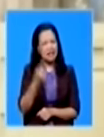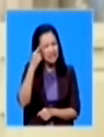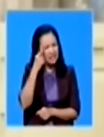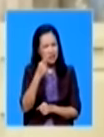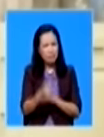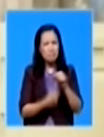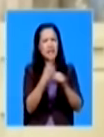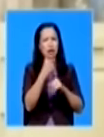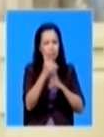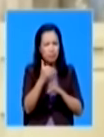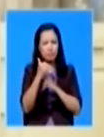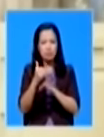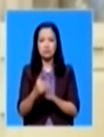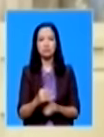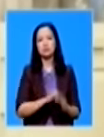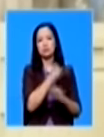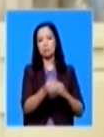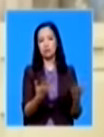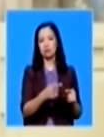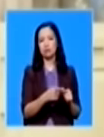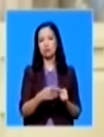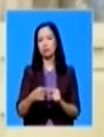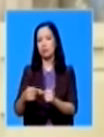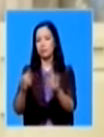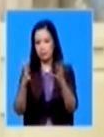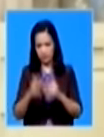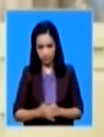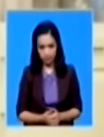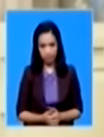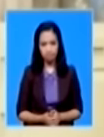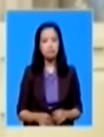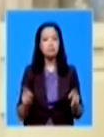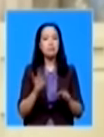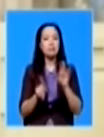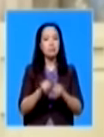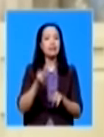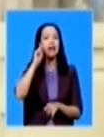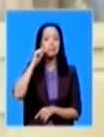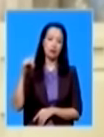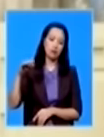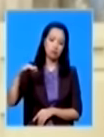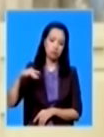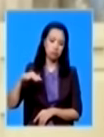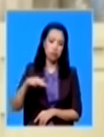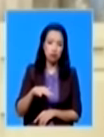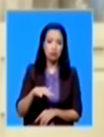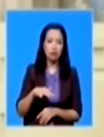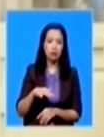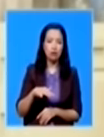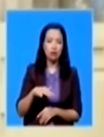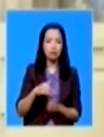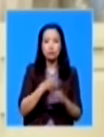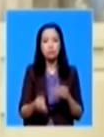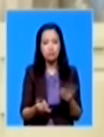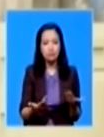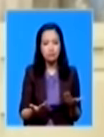จบทำได้แค่ไหนแค่นั้นแล้วมันต่อเนื่องไหมล่ะไม่ต่อเนื่องเหมือนน้ำไหลลงมาแล้วไม่มีเส้นต่อเหมือนเส้นเลือด